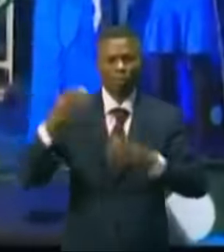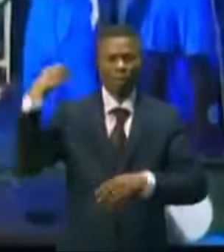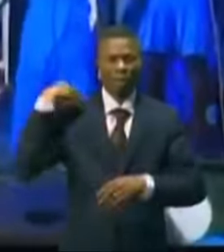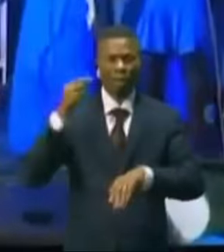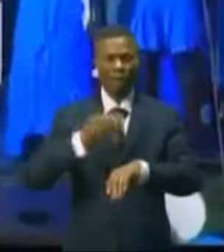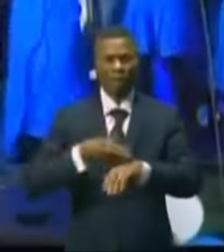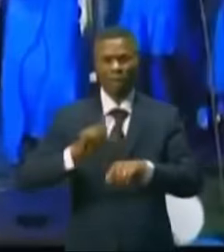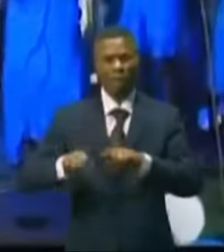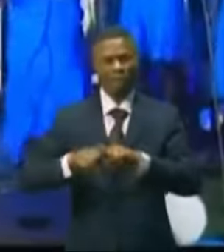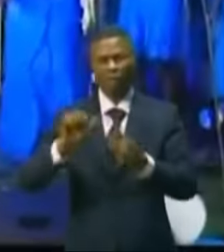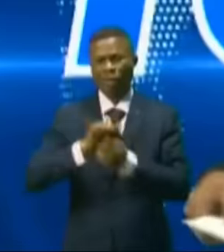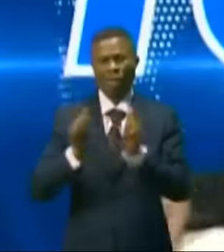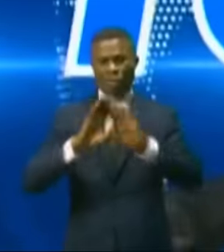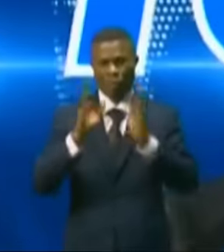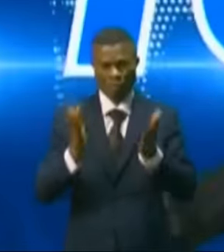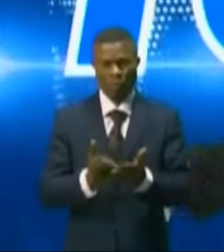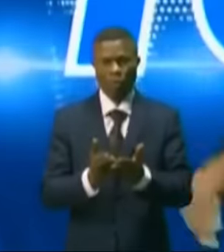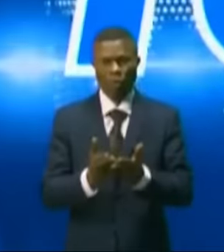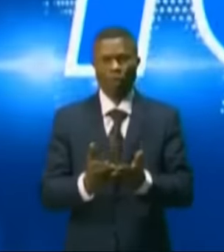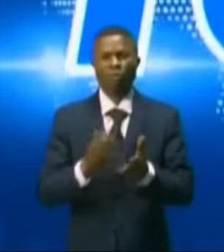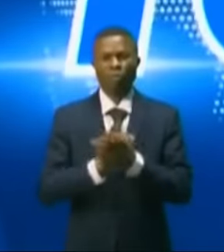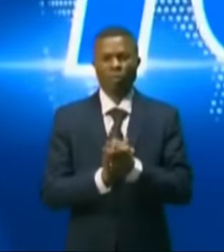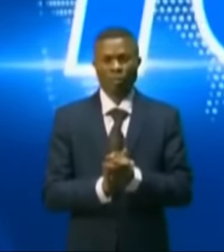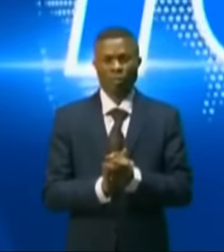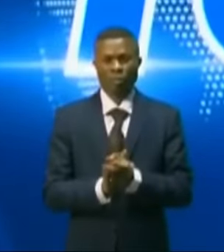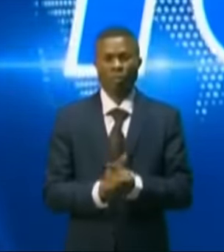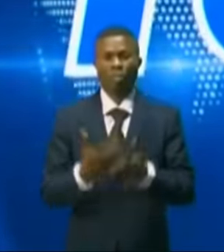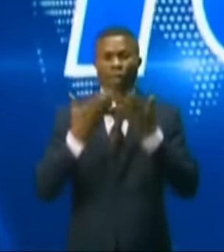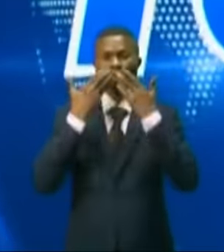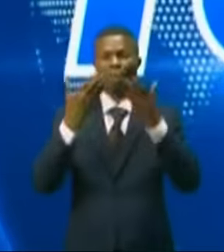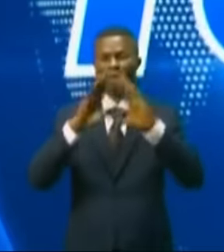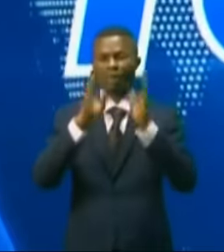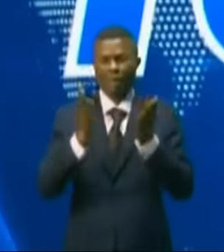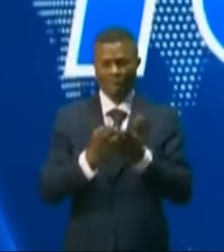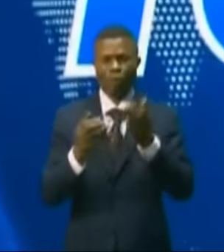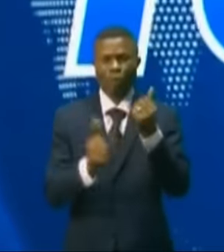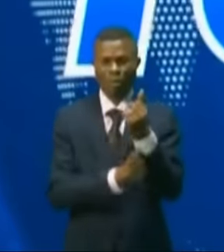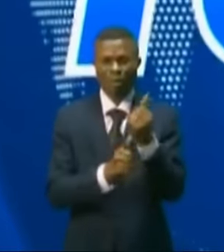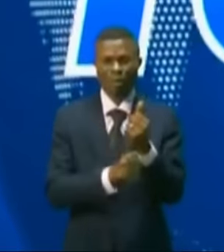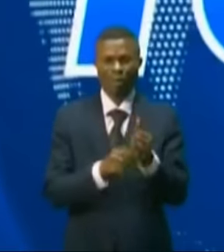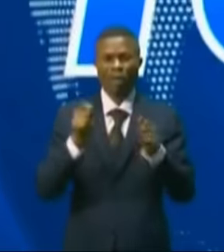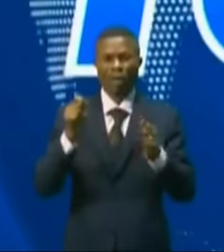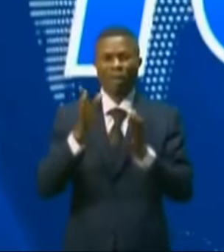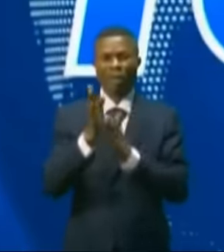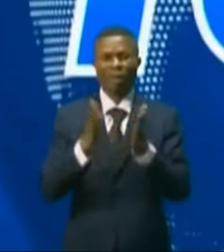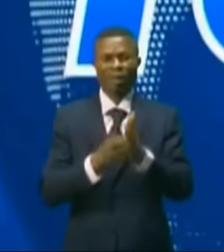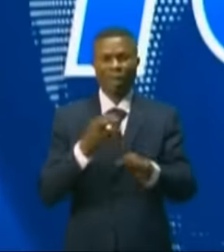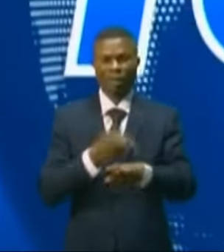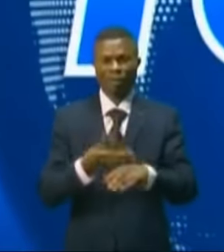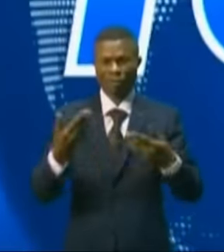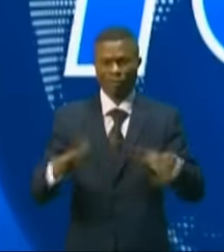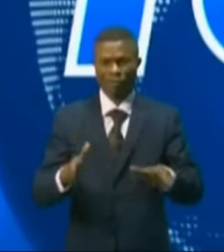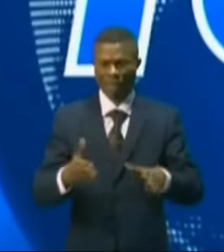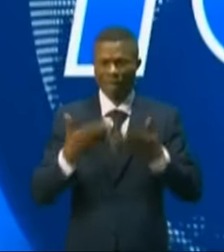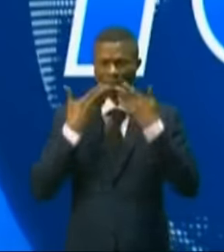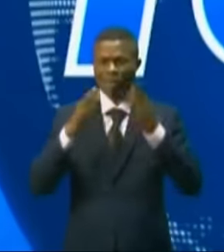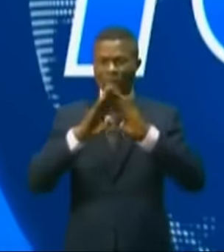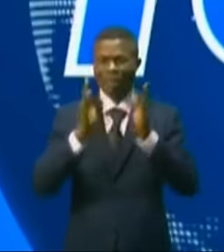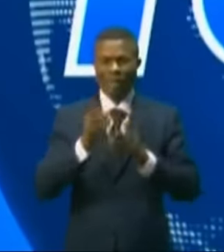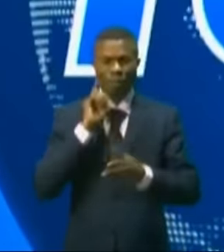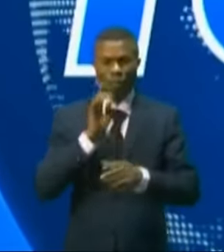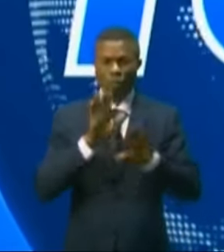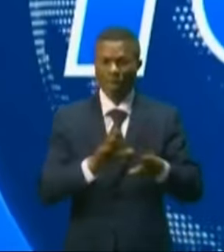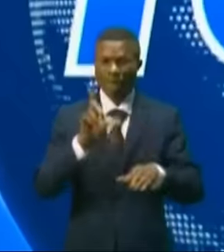temps et des circonstances. Suzingo Ichibui revient à 20h pour la suite de l'actualité. C'est la fin de ce journal, madame, messieurs.